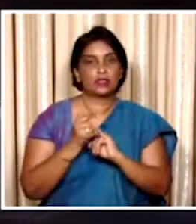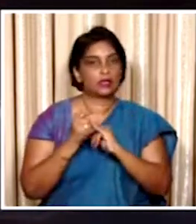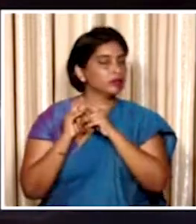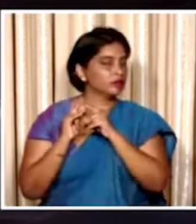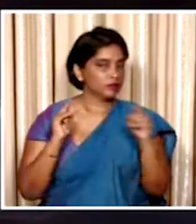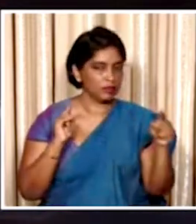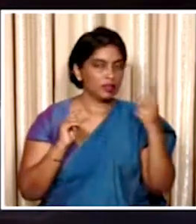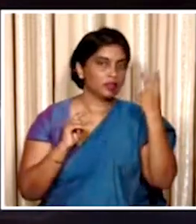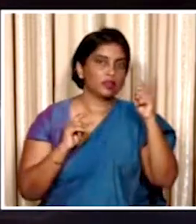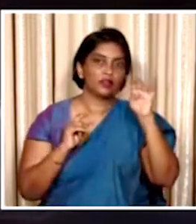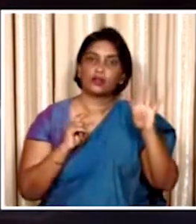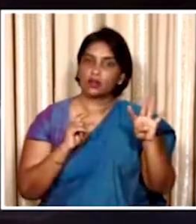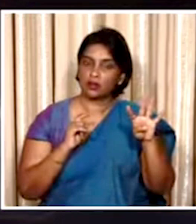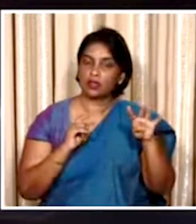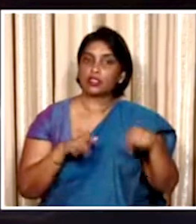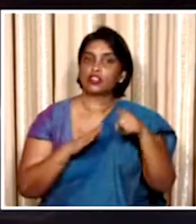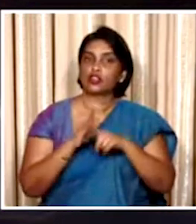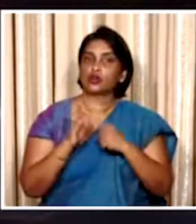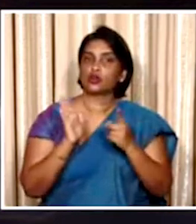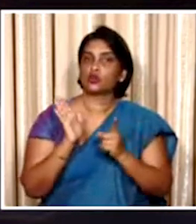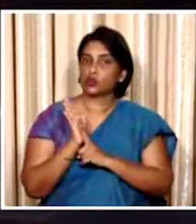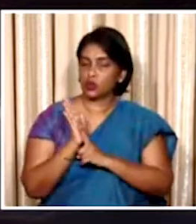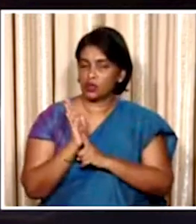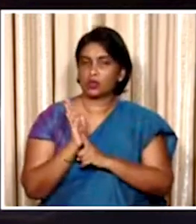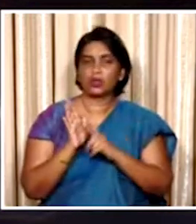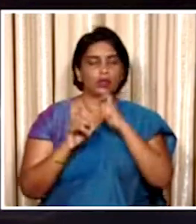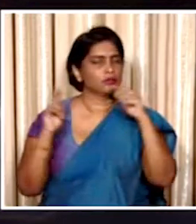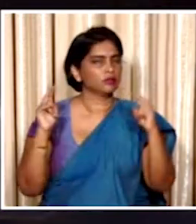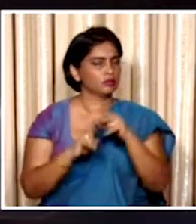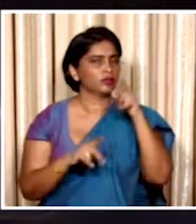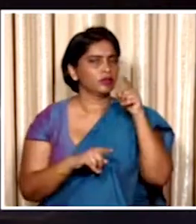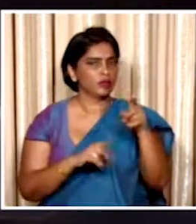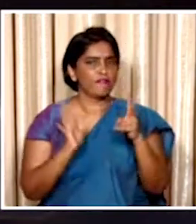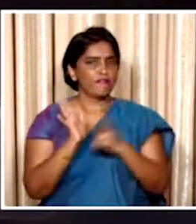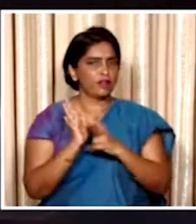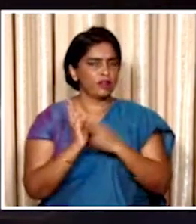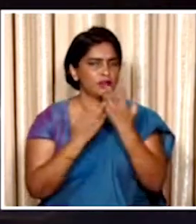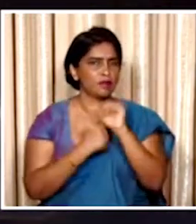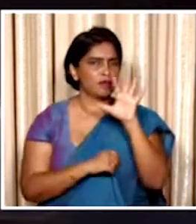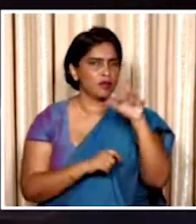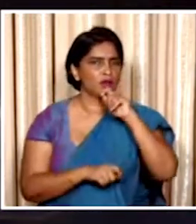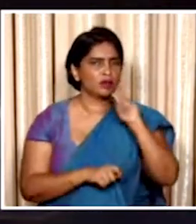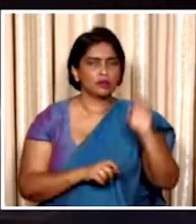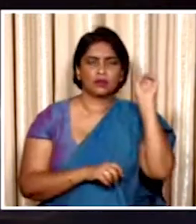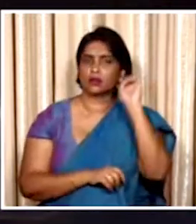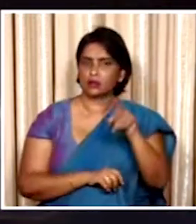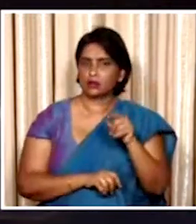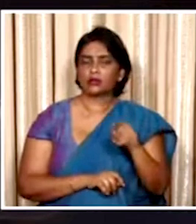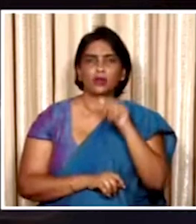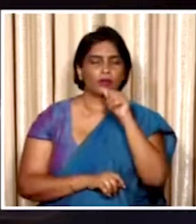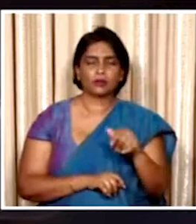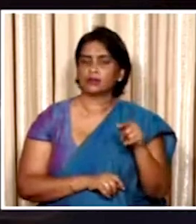ඉඳලා 2024 දැන් ජූලි මාසේ. ඒතර අභියාචනාධිකරණයේ තියෙන පුරප්පාඩු පහ පුරවන්න